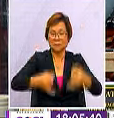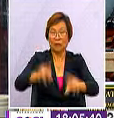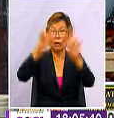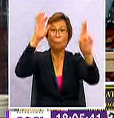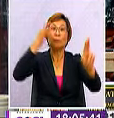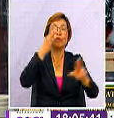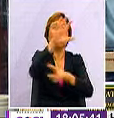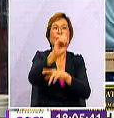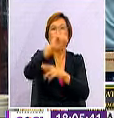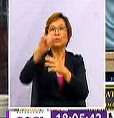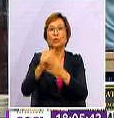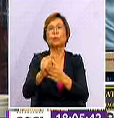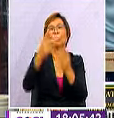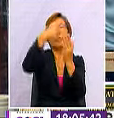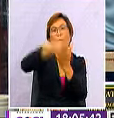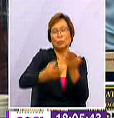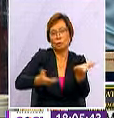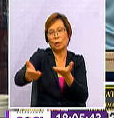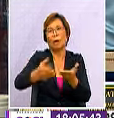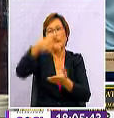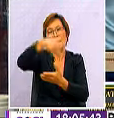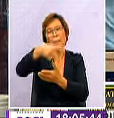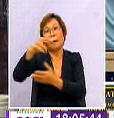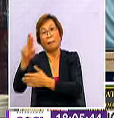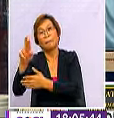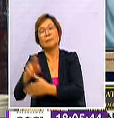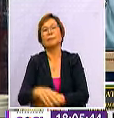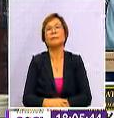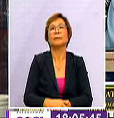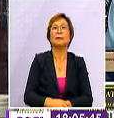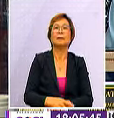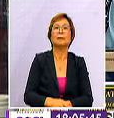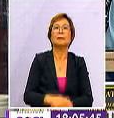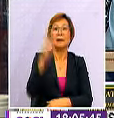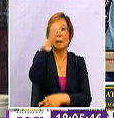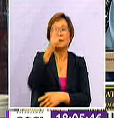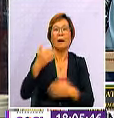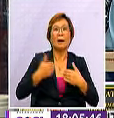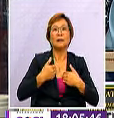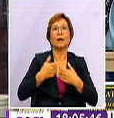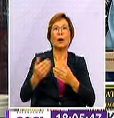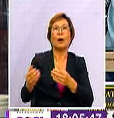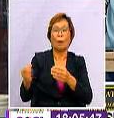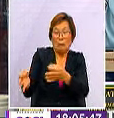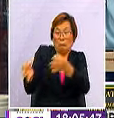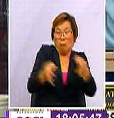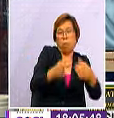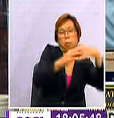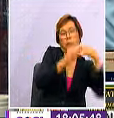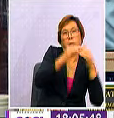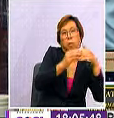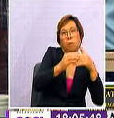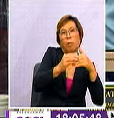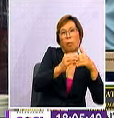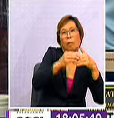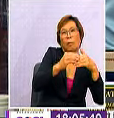RM50 juta bagi projek penyelenggaraan Rumah PPR. Selanjutnya, kerajaan turut melanjutkan tempoh kelonggaran